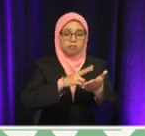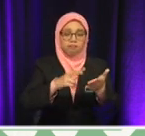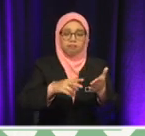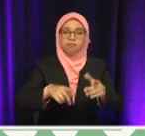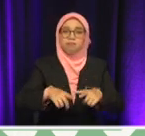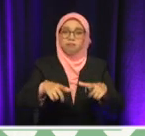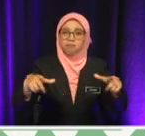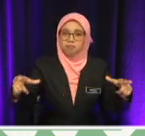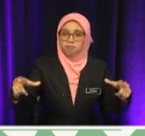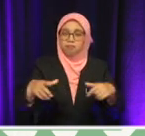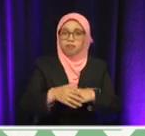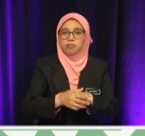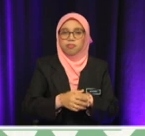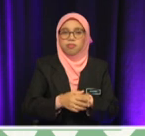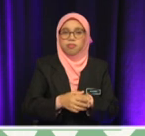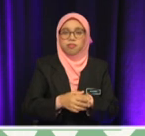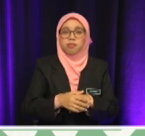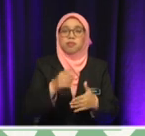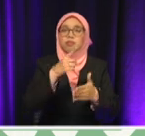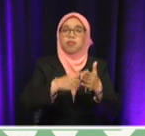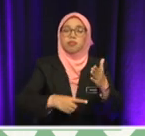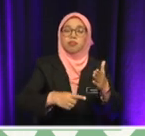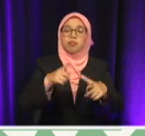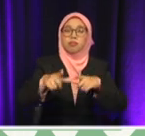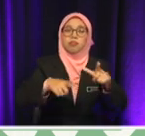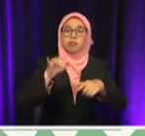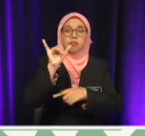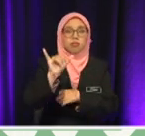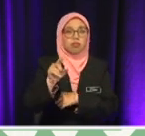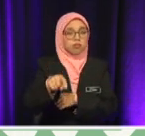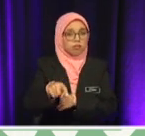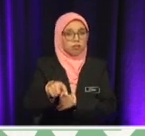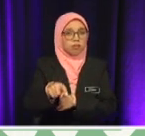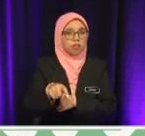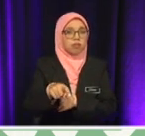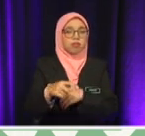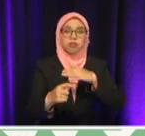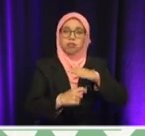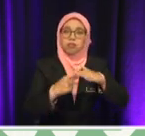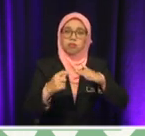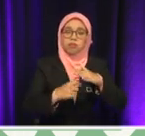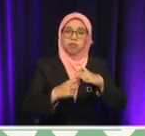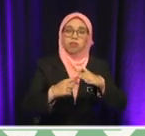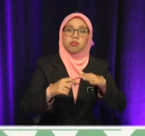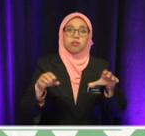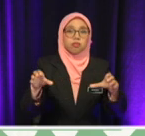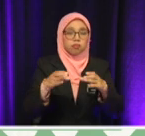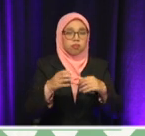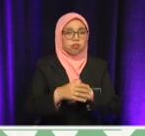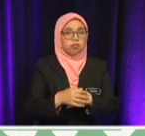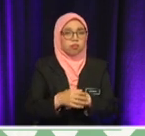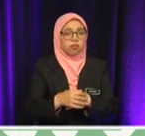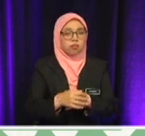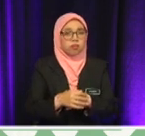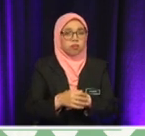yang perlu diambil oleh pihak taska untuk menghalang penularan penyakit seperti di 1A. Okey, Syafika, ya, agaknya